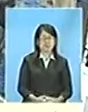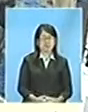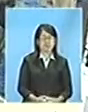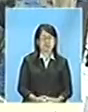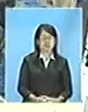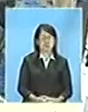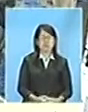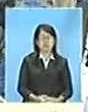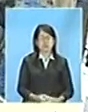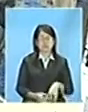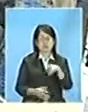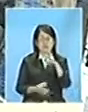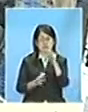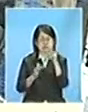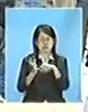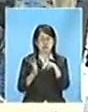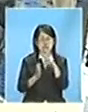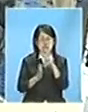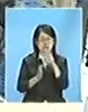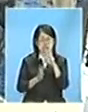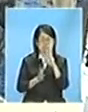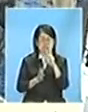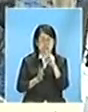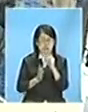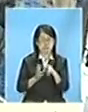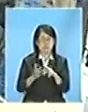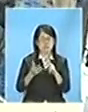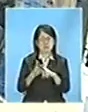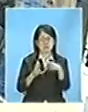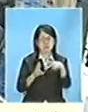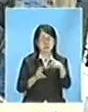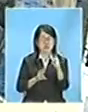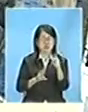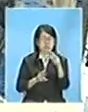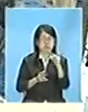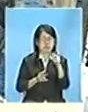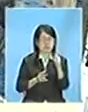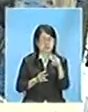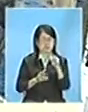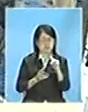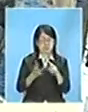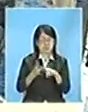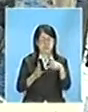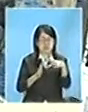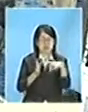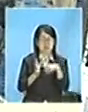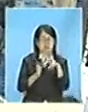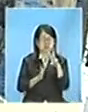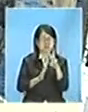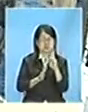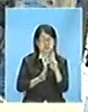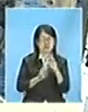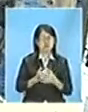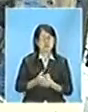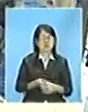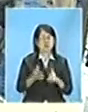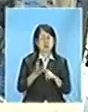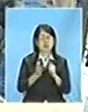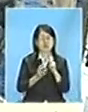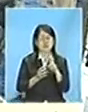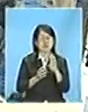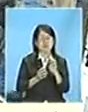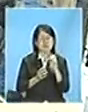นายตวนอับดุลเลาะดาโอมาริยอนายถนอมส่งเสริมนายถาวรลีนุตพงศ์นายทวี